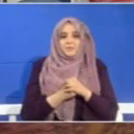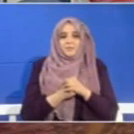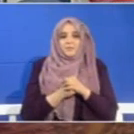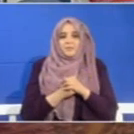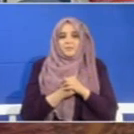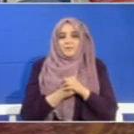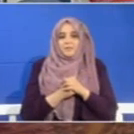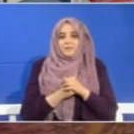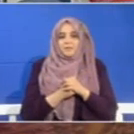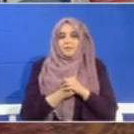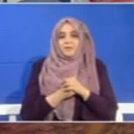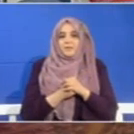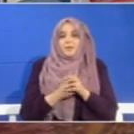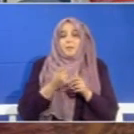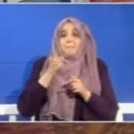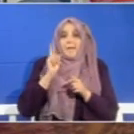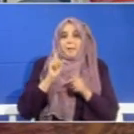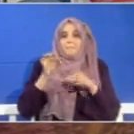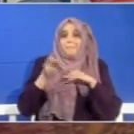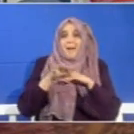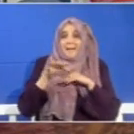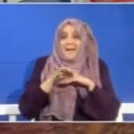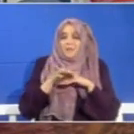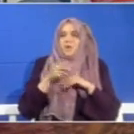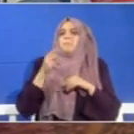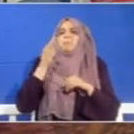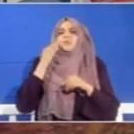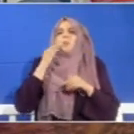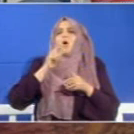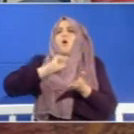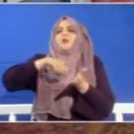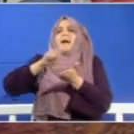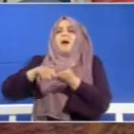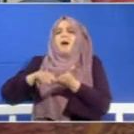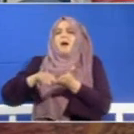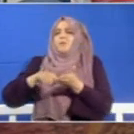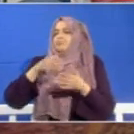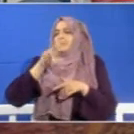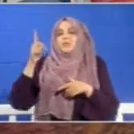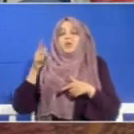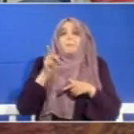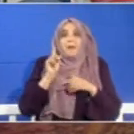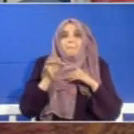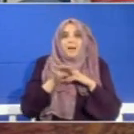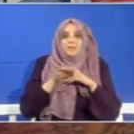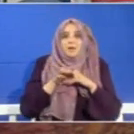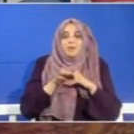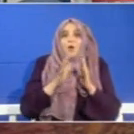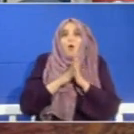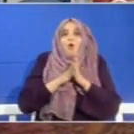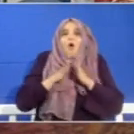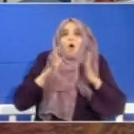عقود، لكن العقد نتاع الزواج اللي يربط بين رجل وامرأة سمها الميثاق الغليظ، وأخذنا منكم